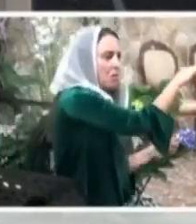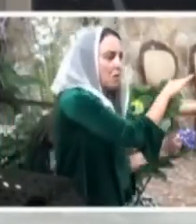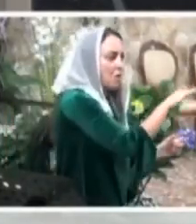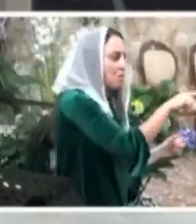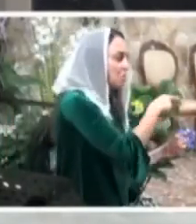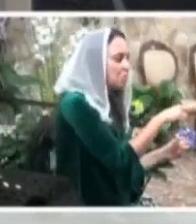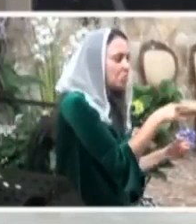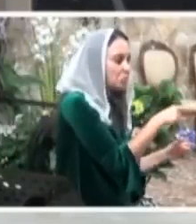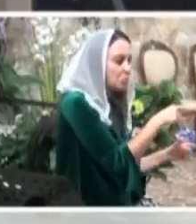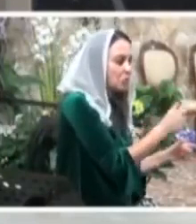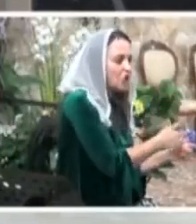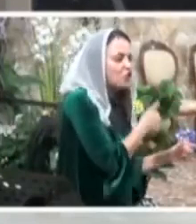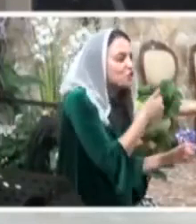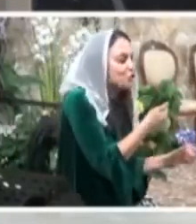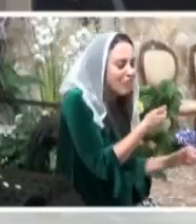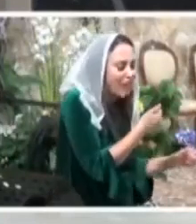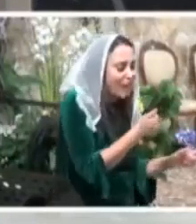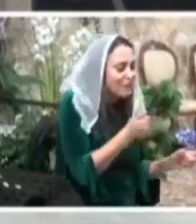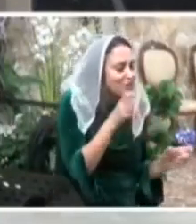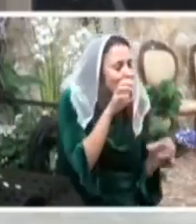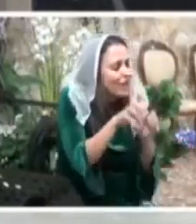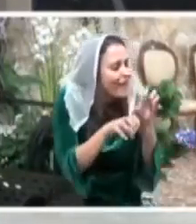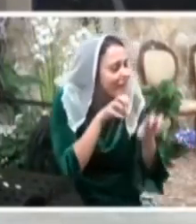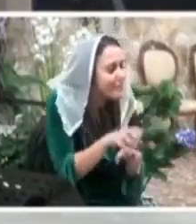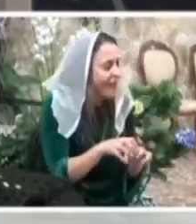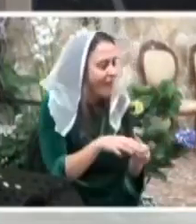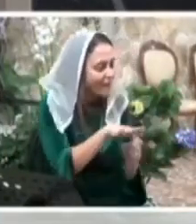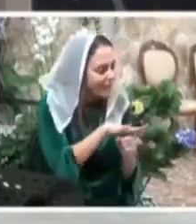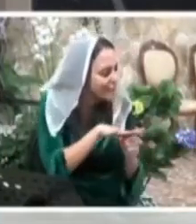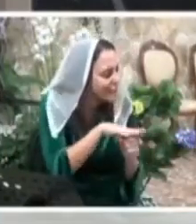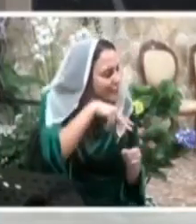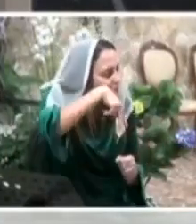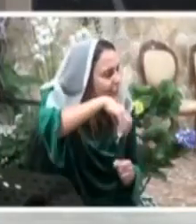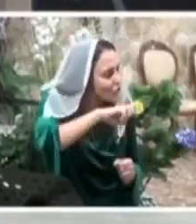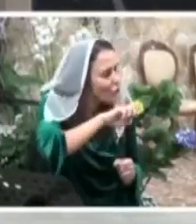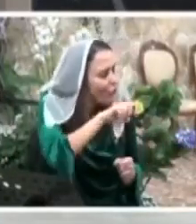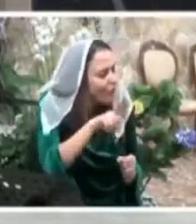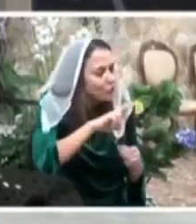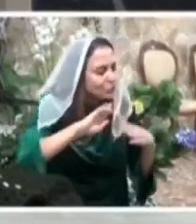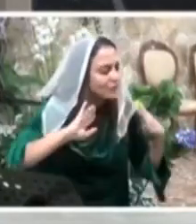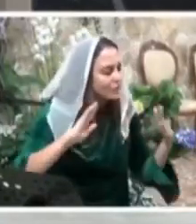nessuno tranne gli animali, la famiglia di Noè è